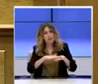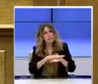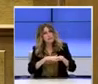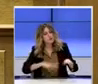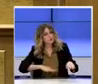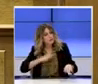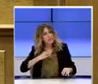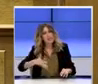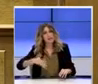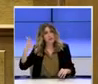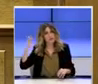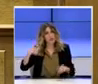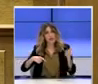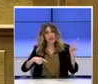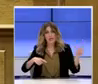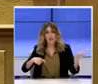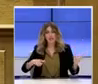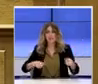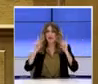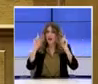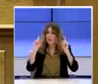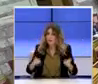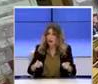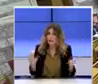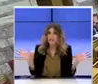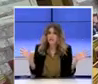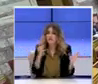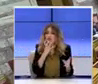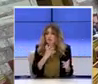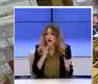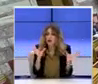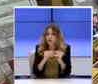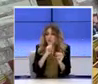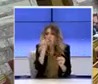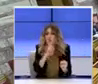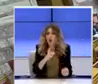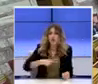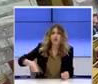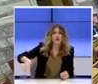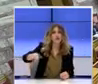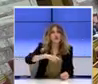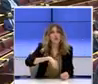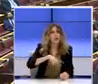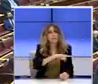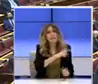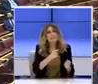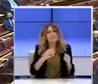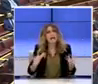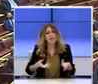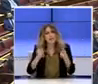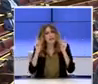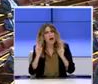ζωής μας, τις παίρνετε με ανοιχτές πόρτες? Στη Βουλή εδώ